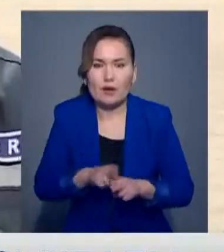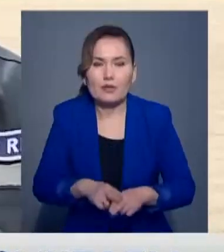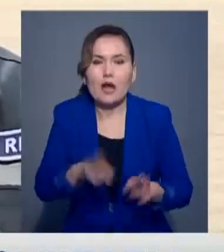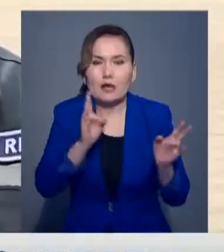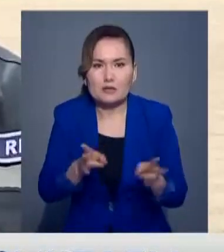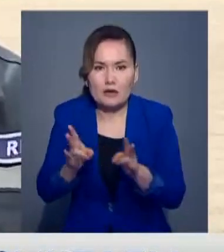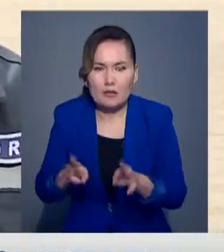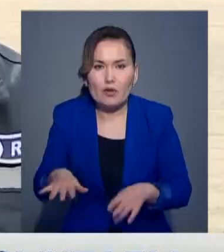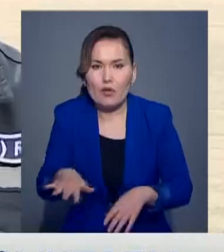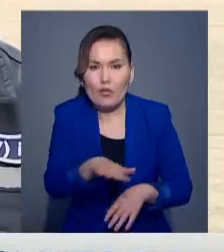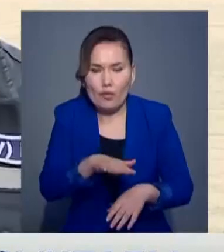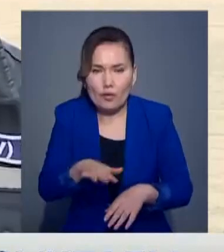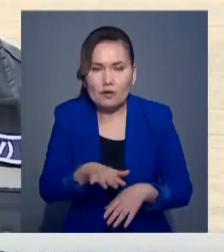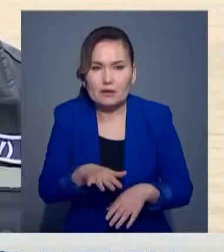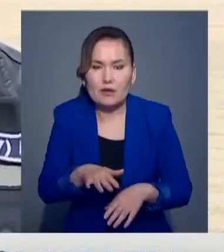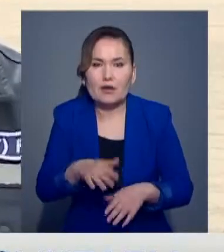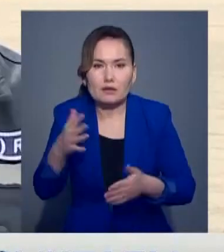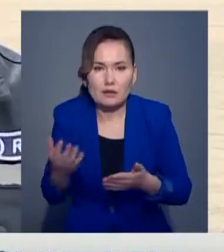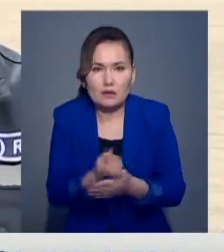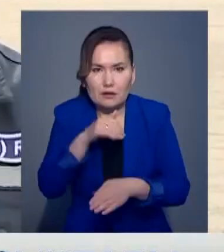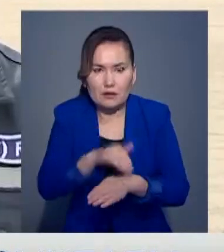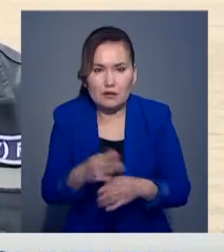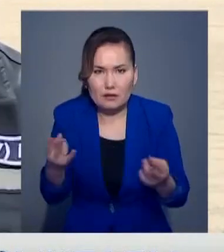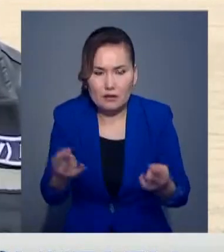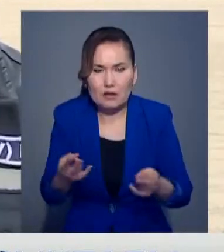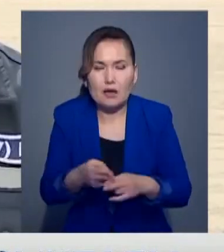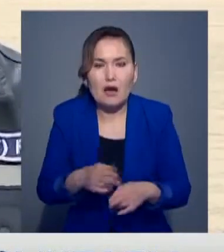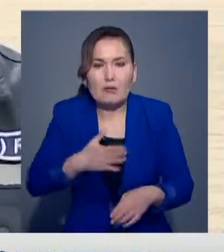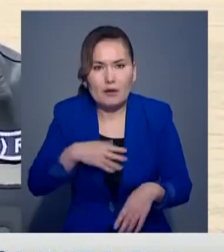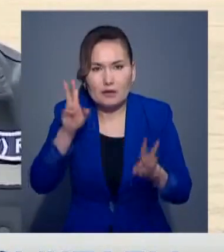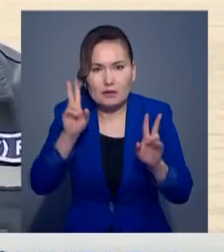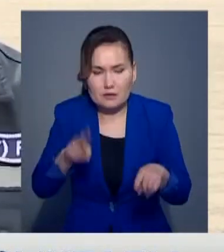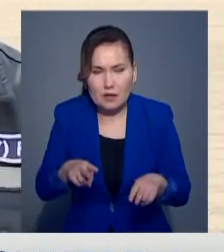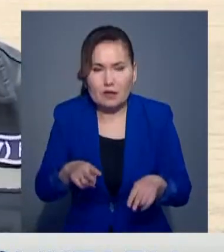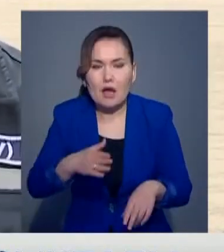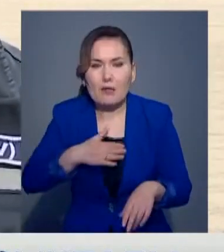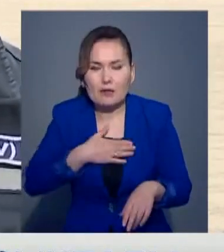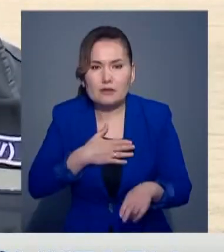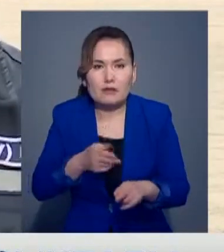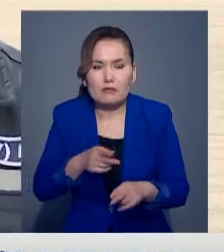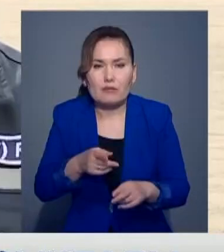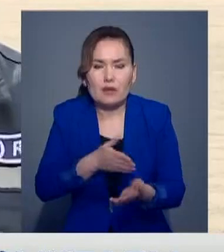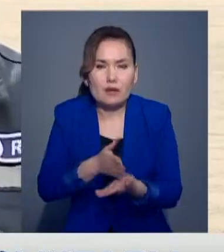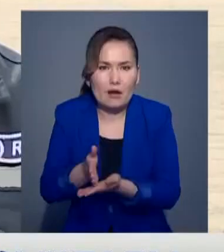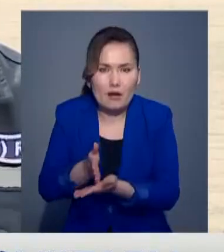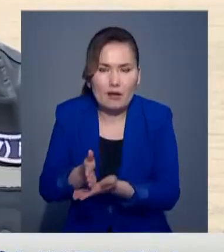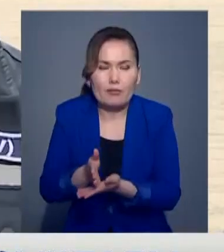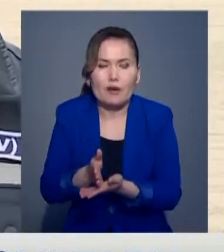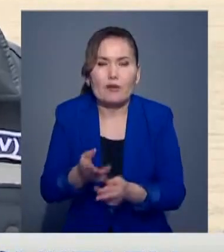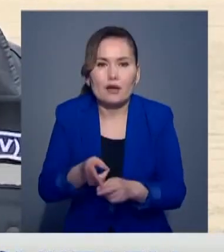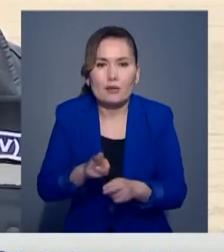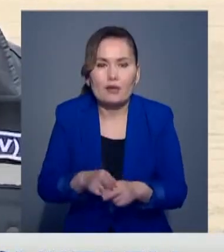шеккен орнын табу. Оны біз білмейміз. Сондықтан берген координат бойынша сәл уақыт өтеді. Одан